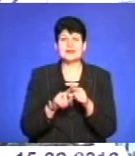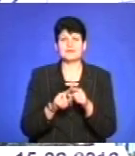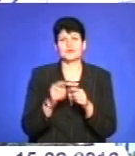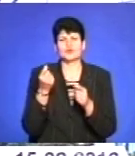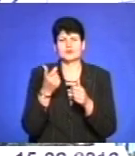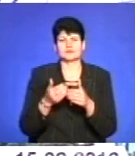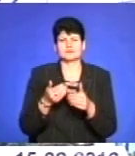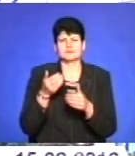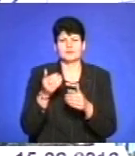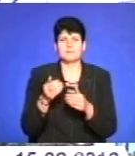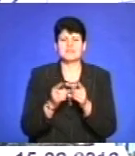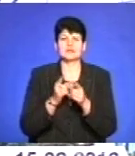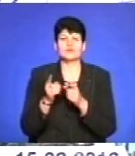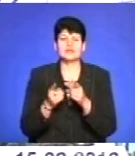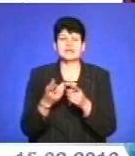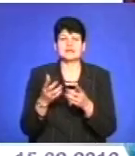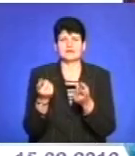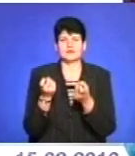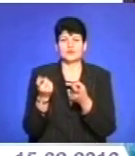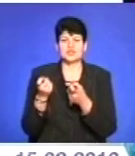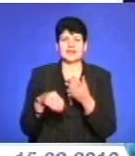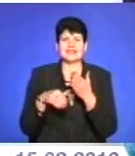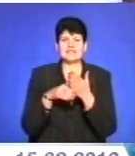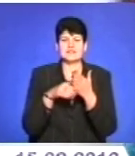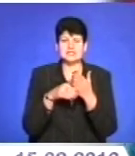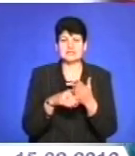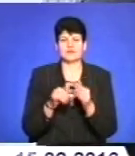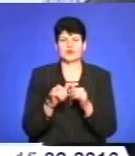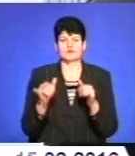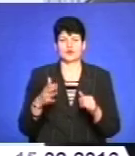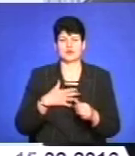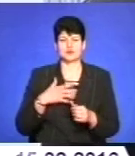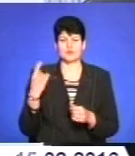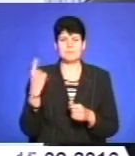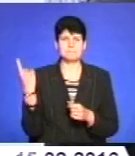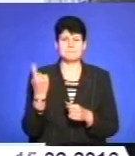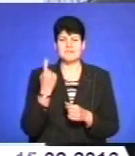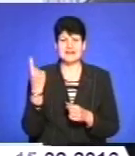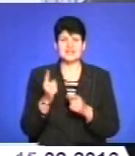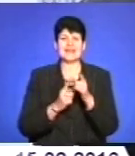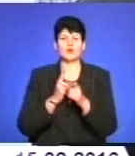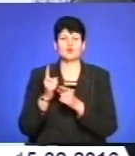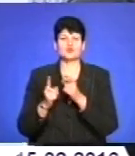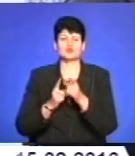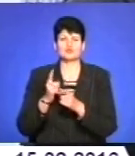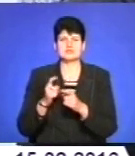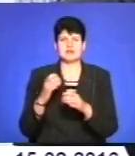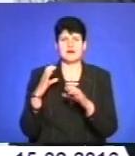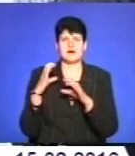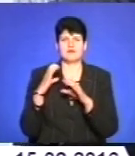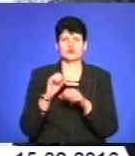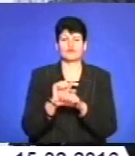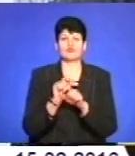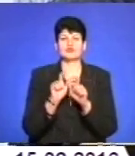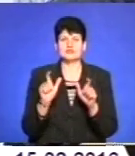в логістичний центр для залучення інвестицій у розвиток нашого краю. Перше, реконструкцією автовокзалу ми,